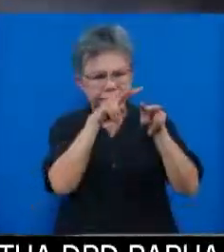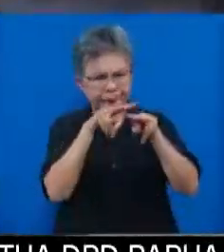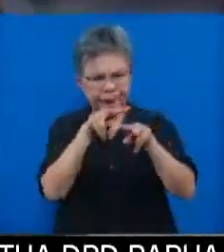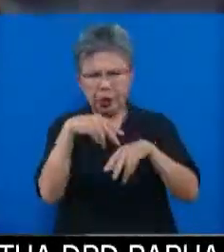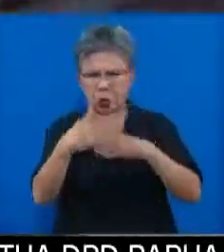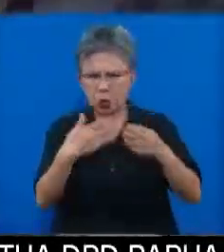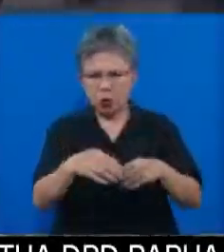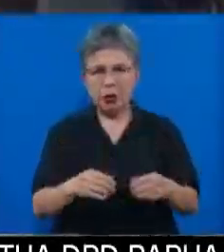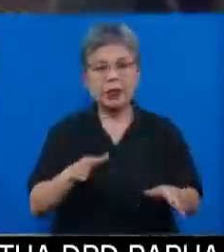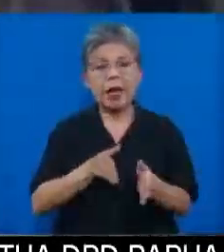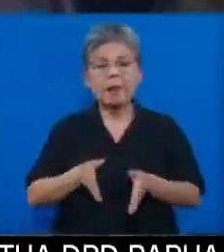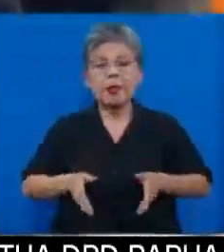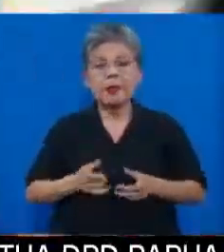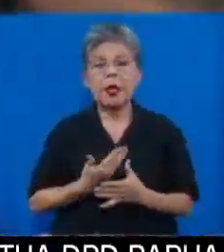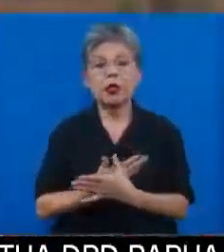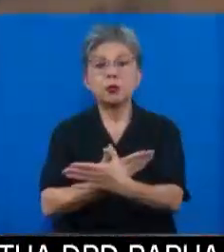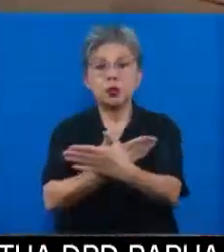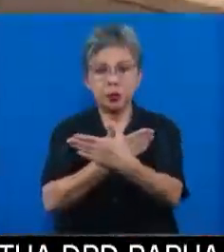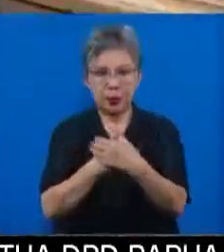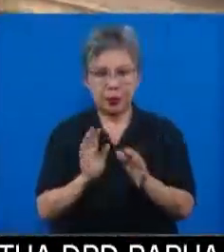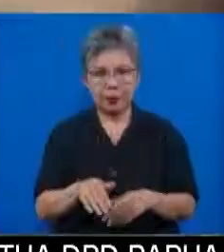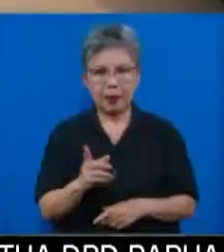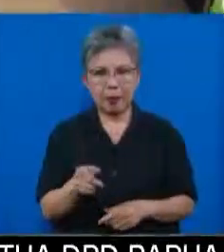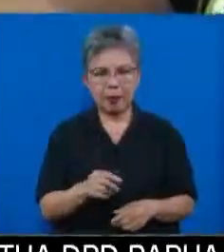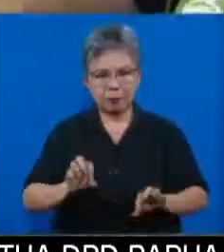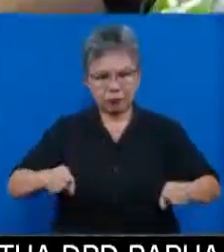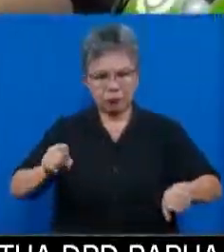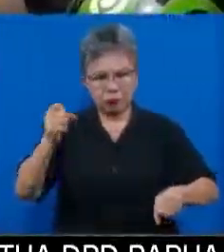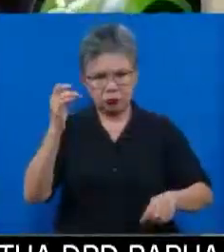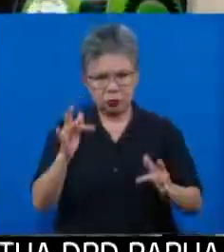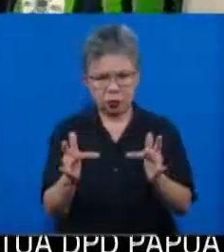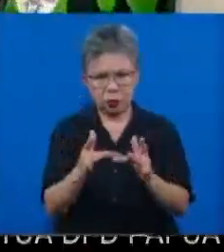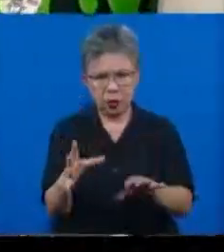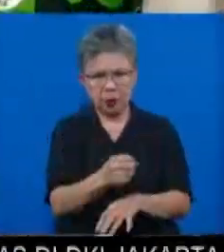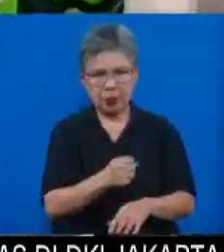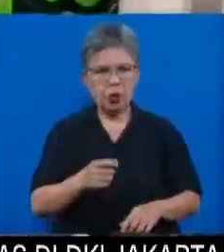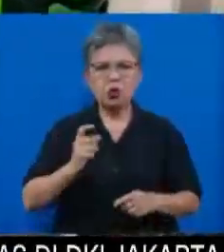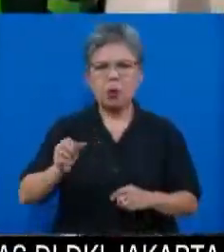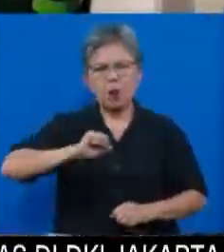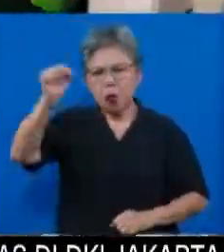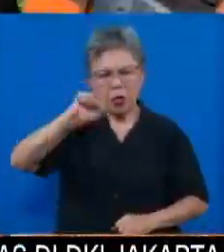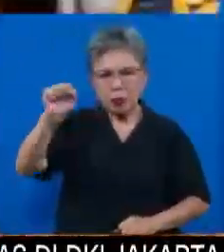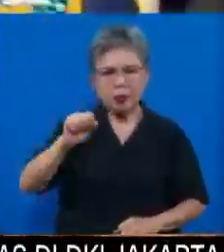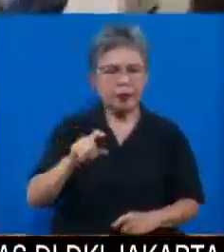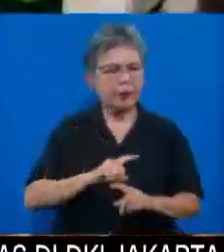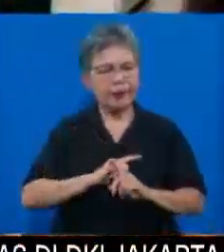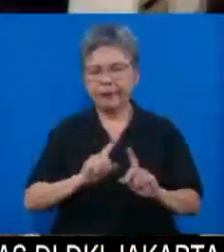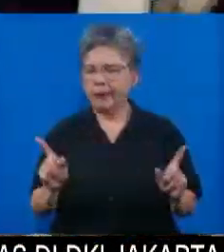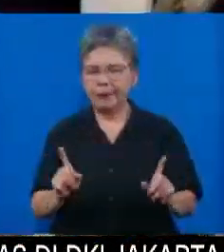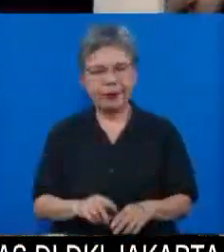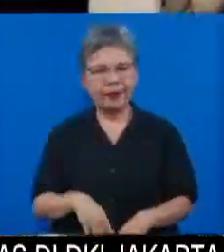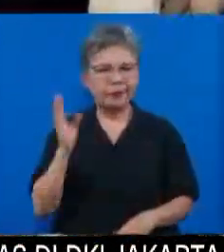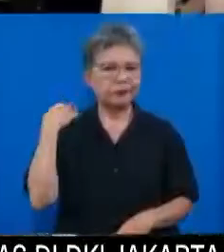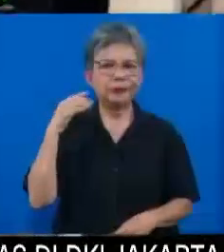ke jalur bus Transjakarta Senin. Meski beberapa pengemudi ojol yang terjaring mencoba melayangkan protes, usaha mereka